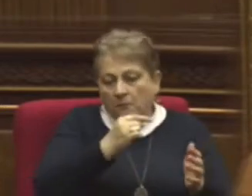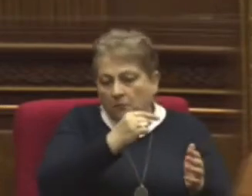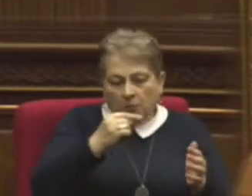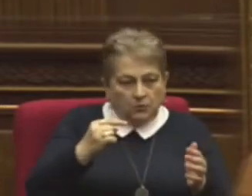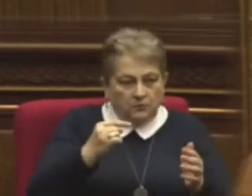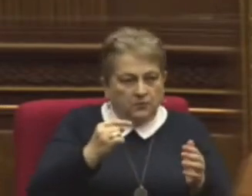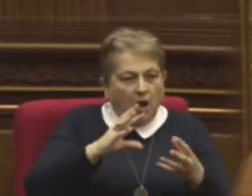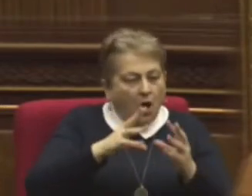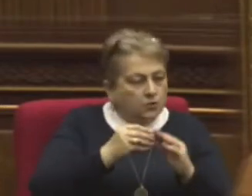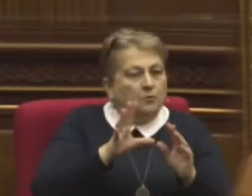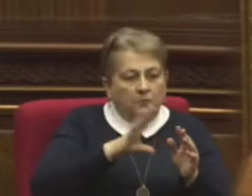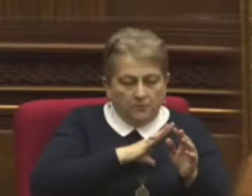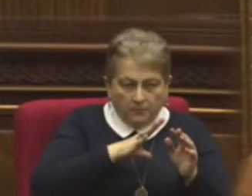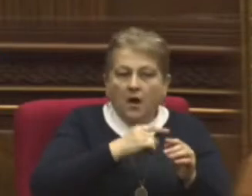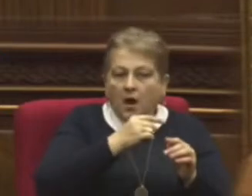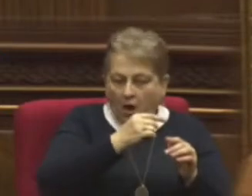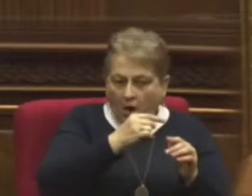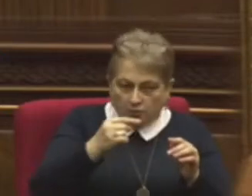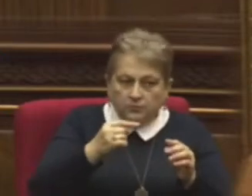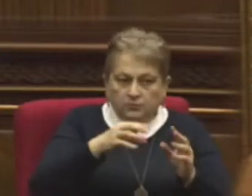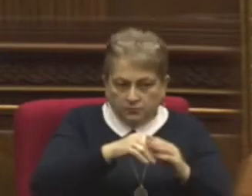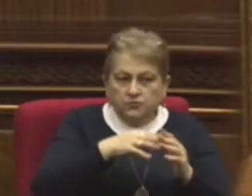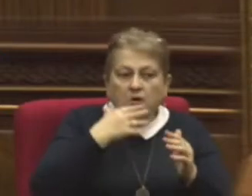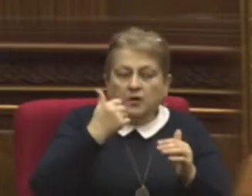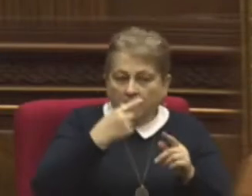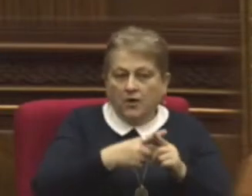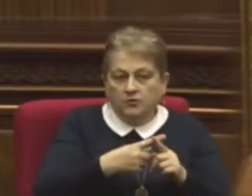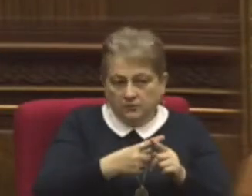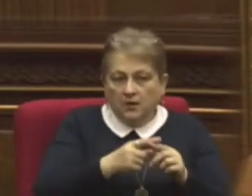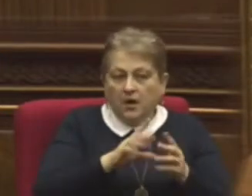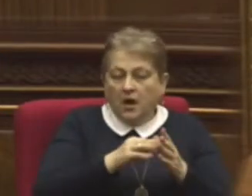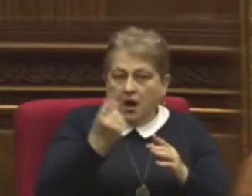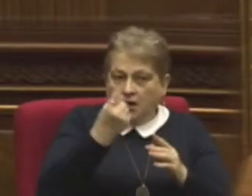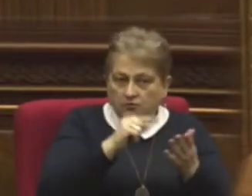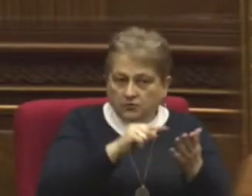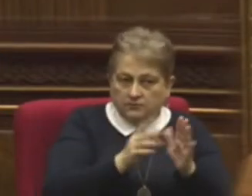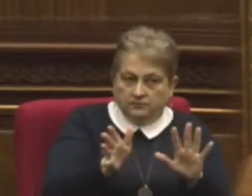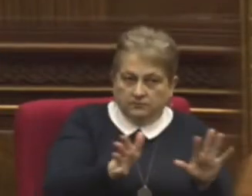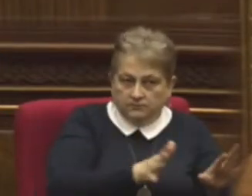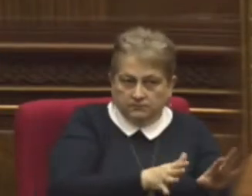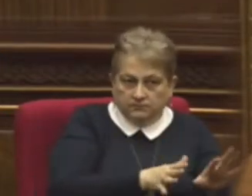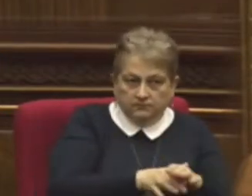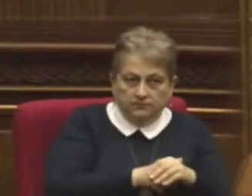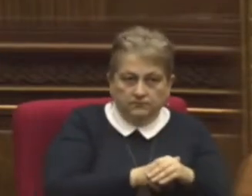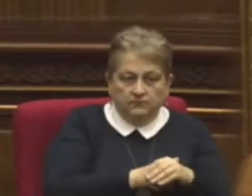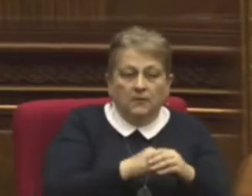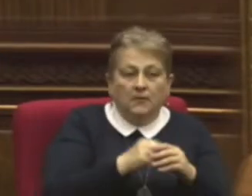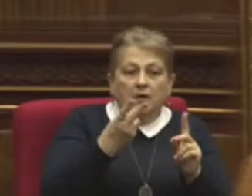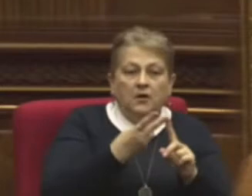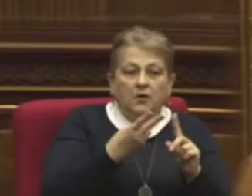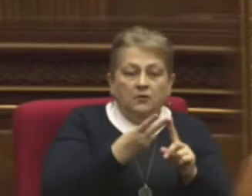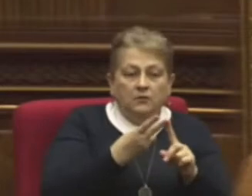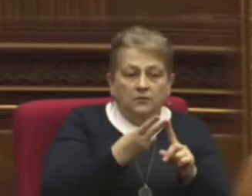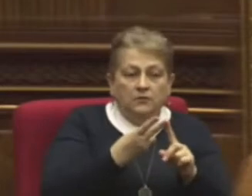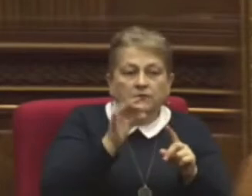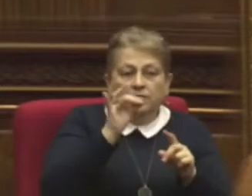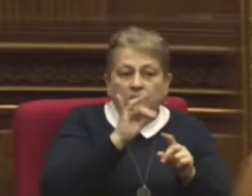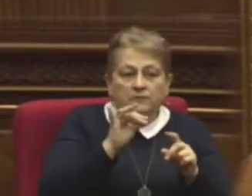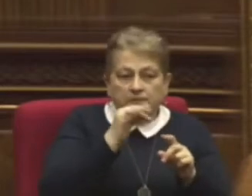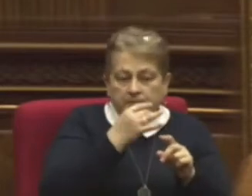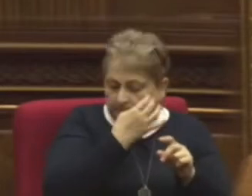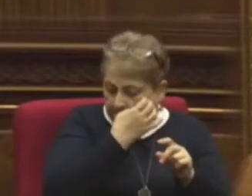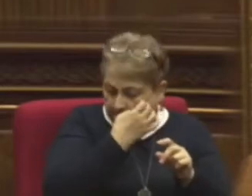բացասական արդյունքից, որտեղ բացասական արդյունքն է գիտության մեջ, շատ լավ արդյունք է։ Սա առաջին կետը, որի մասին ուզում եի խոսել։ Երկրորդ կետը վերաբերում է նրան,